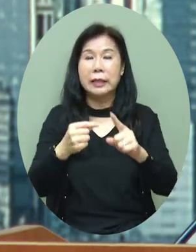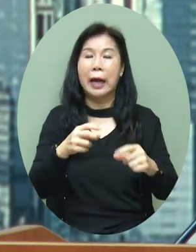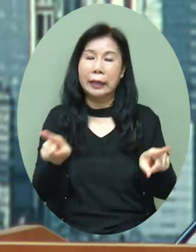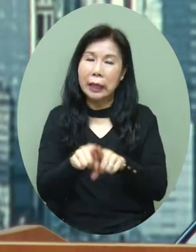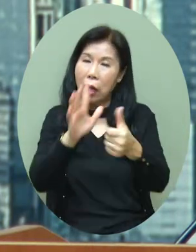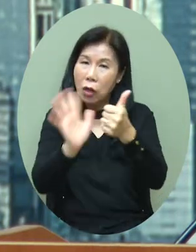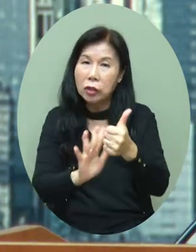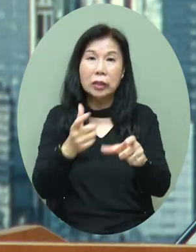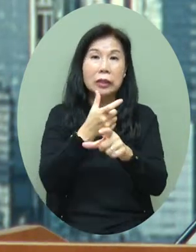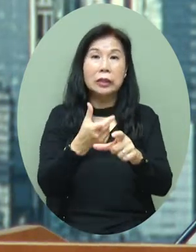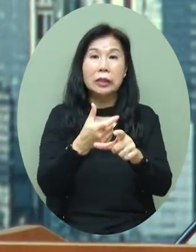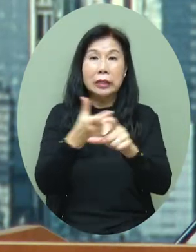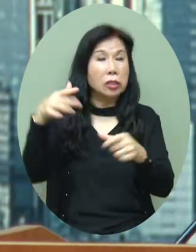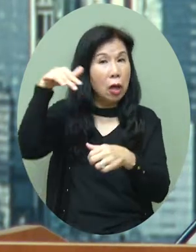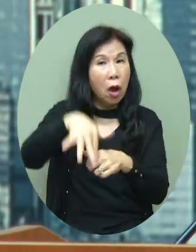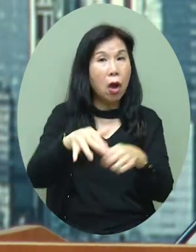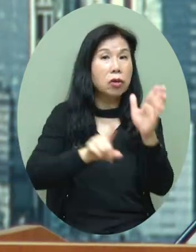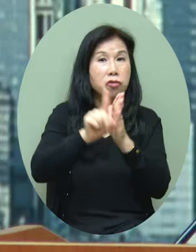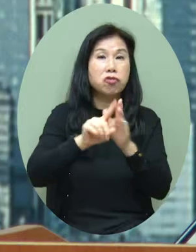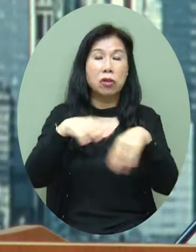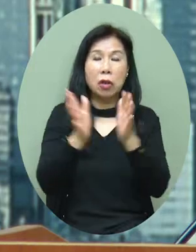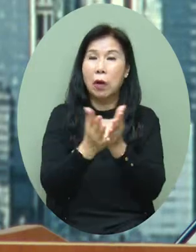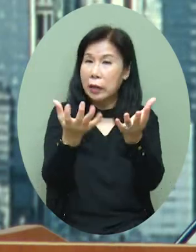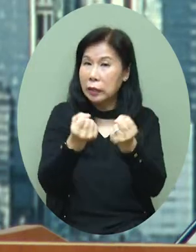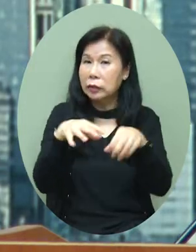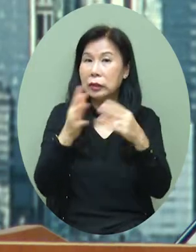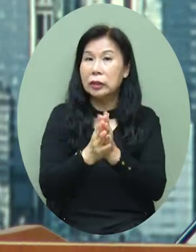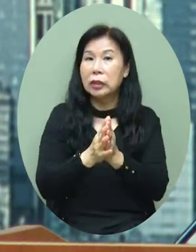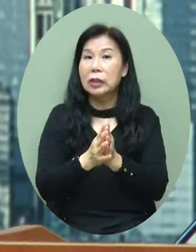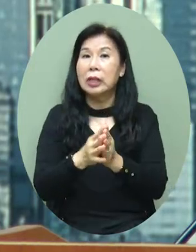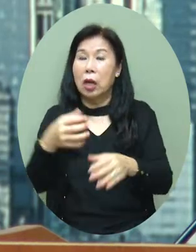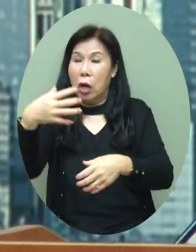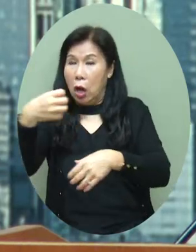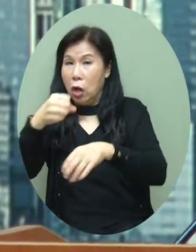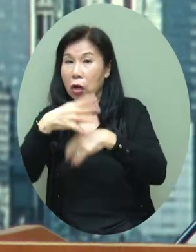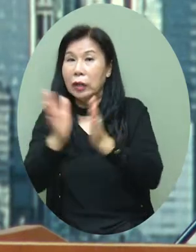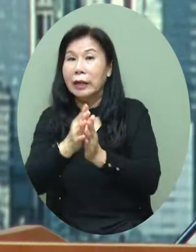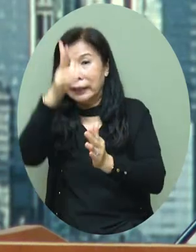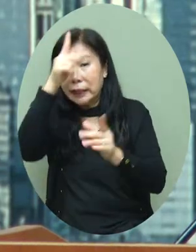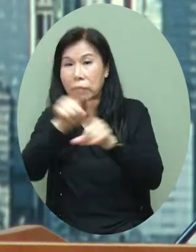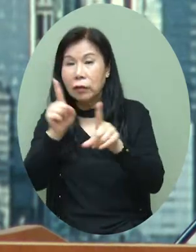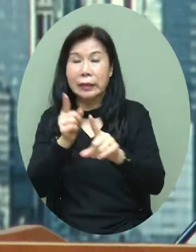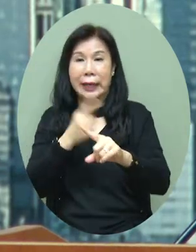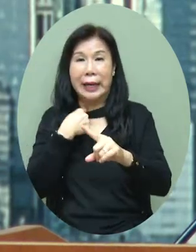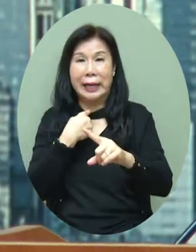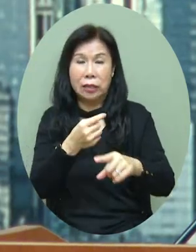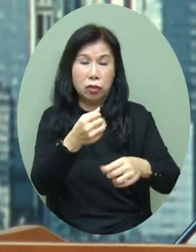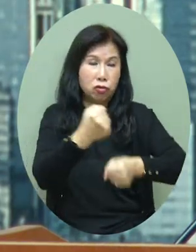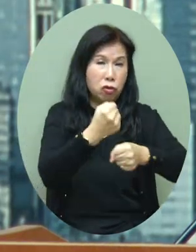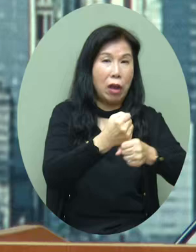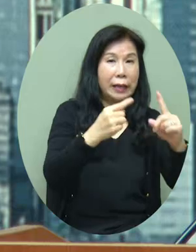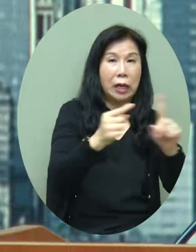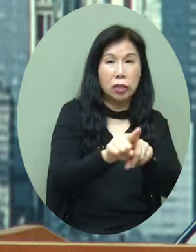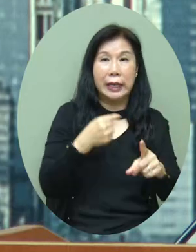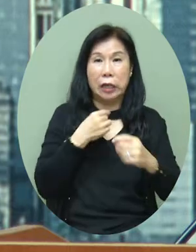整、薪酬趨勢淨指標同埋職方對於薪酬調整嘅要求之後呢，行政長